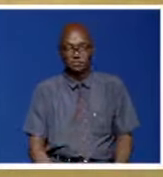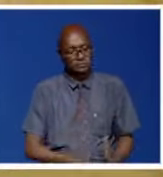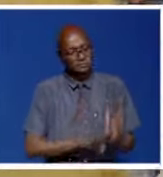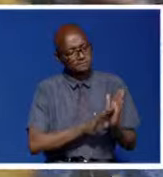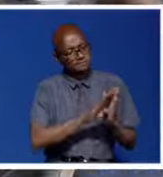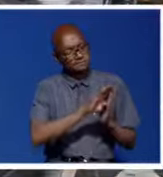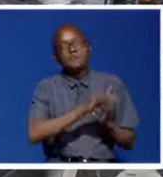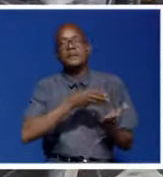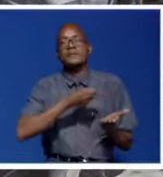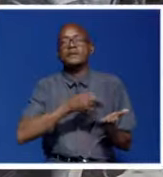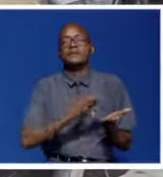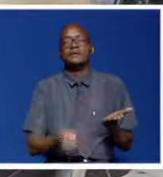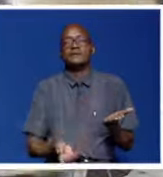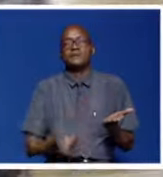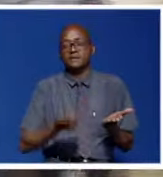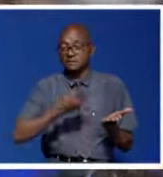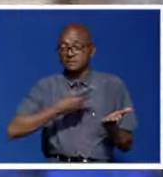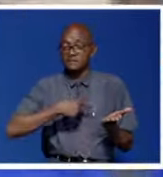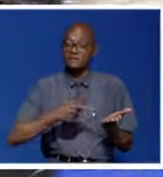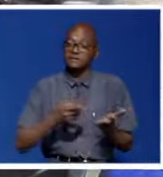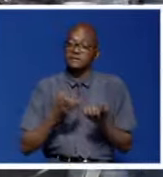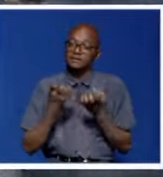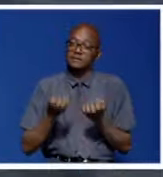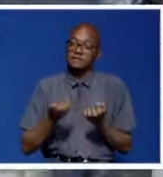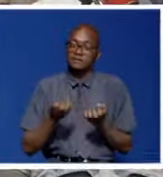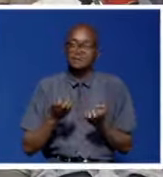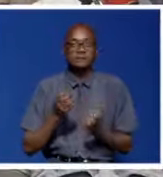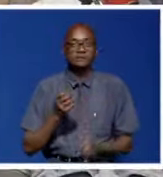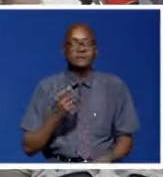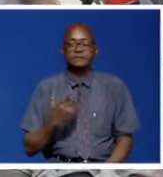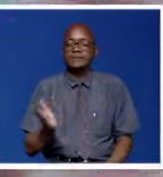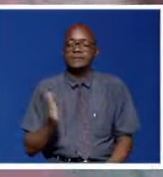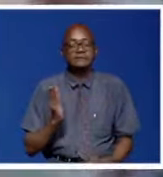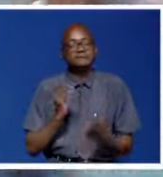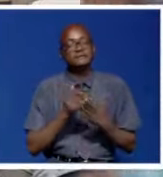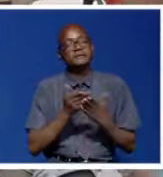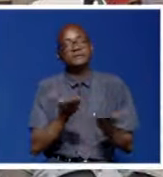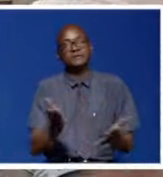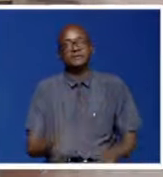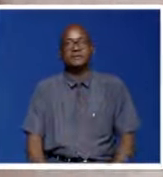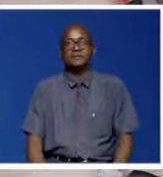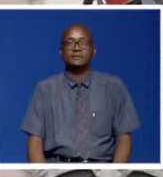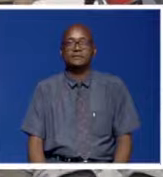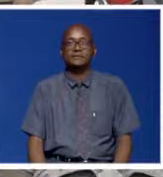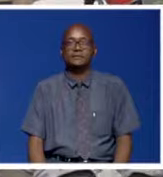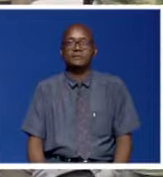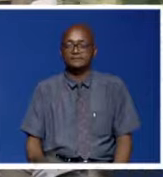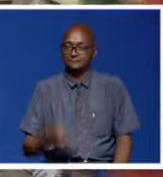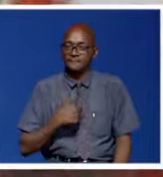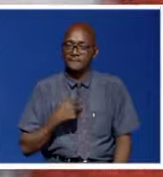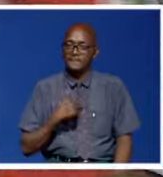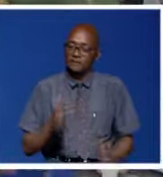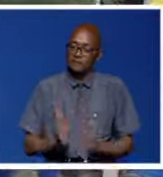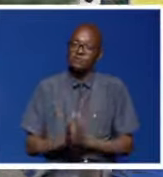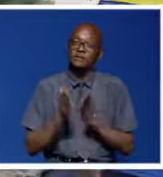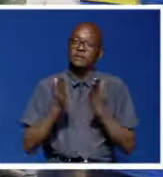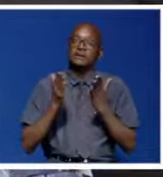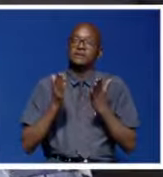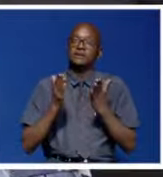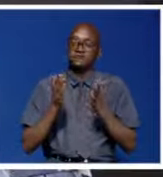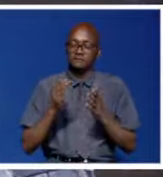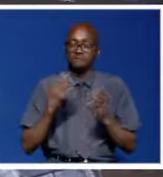Ndio hivyo tena, si maskini tunajikuna na kufikia. Ndugu yangu, tusherekee sikukuu kwa pamoja, tuwe na amani,